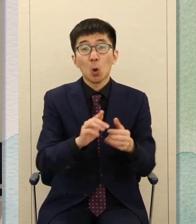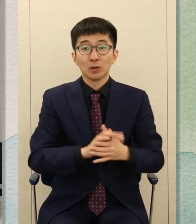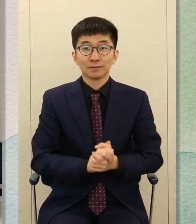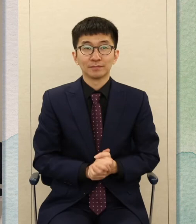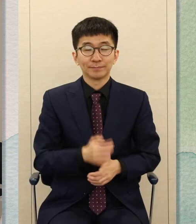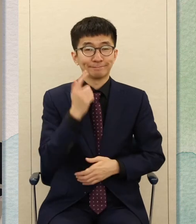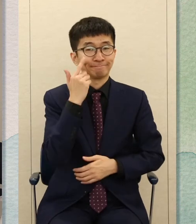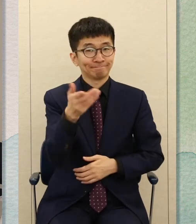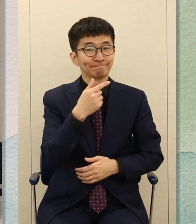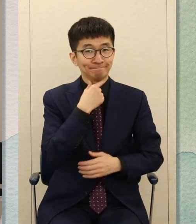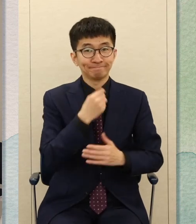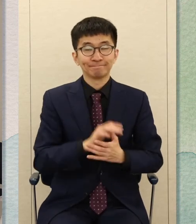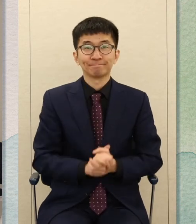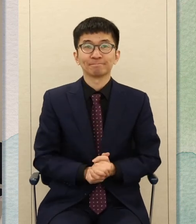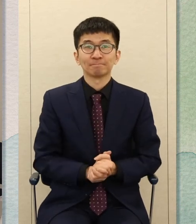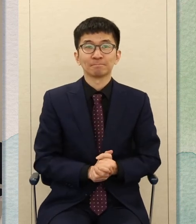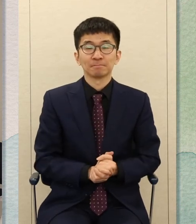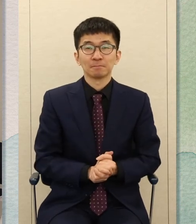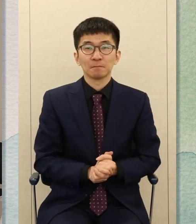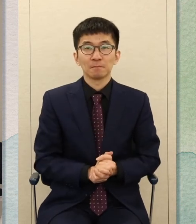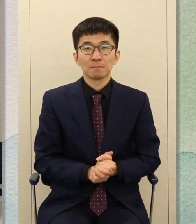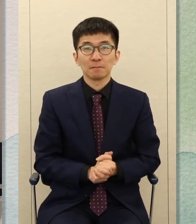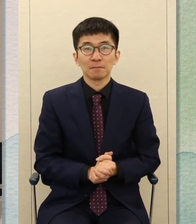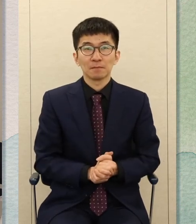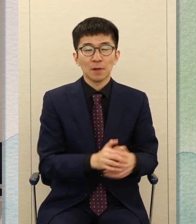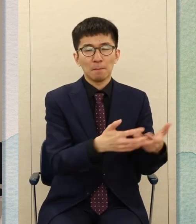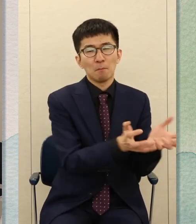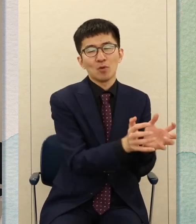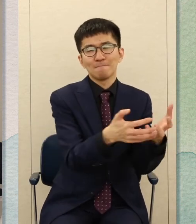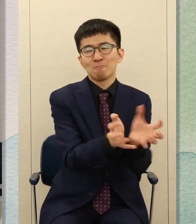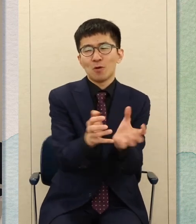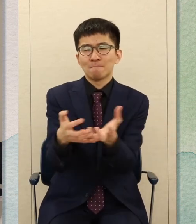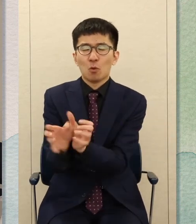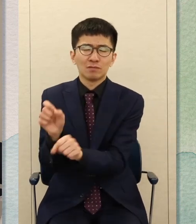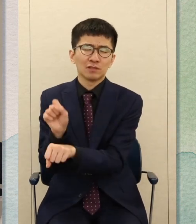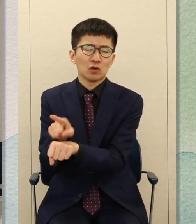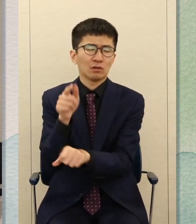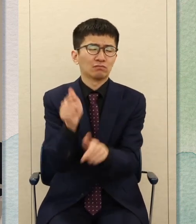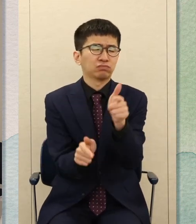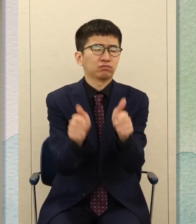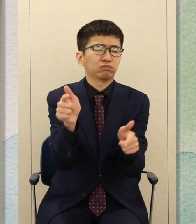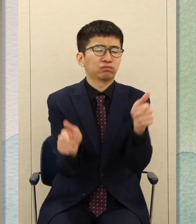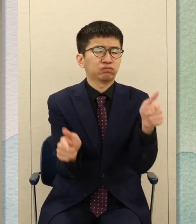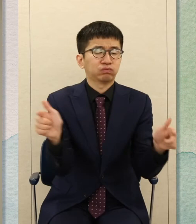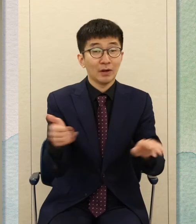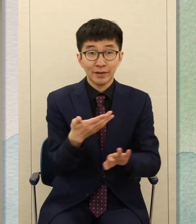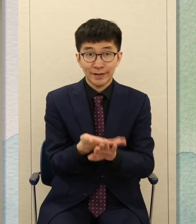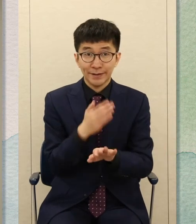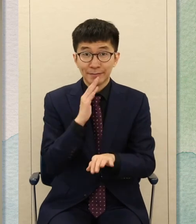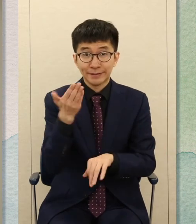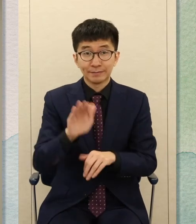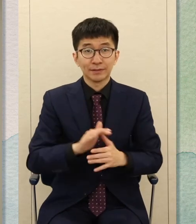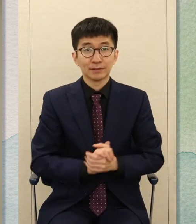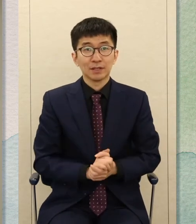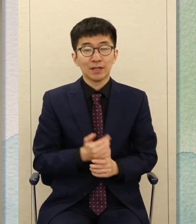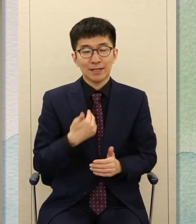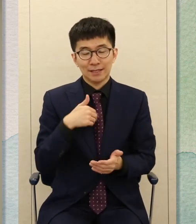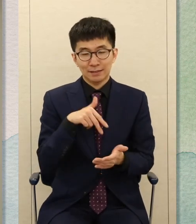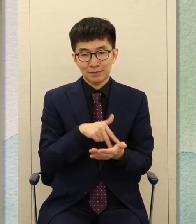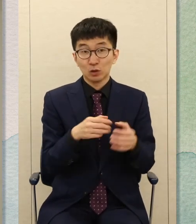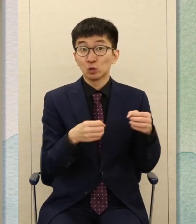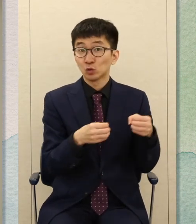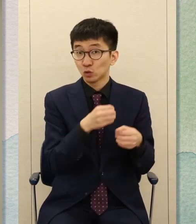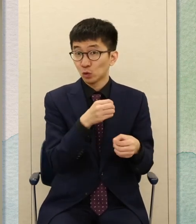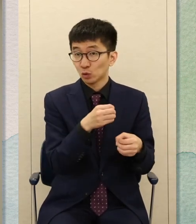있을까? 예, 예, 뭐 모임마다 너무 다르잖아요. 예, 다른데 저는 이제 소설에서